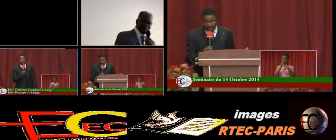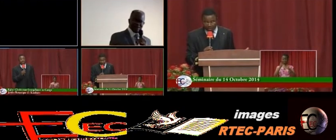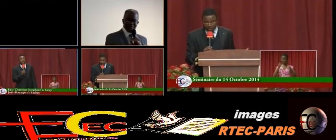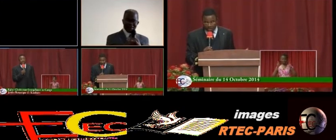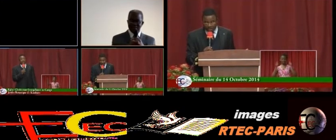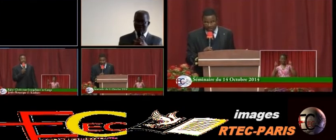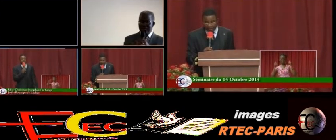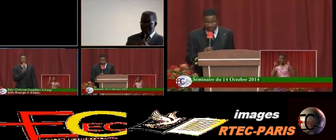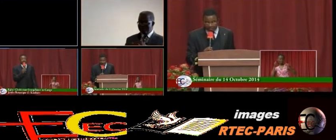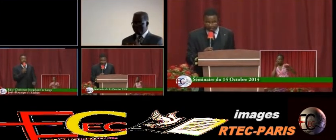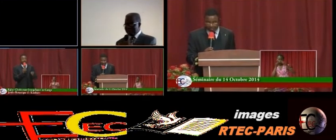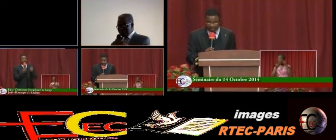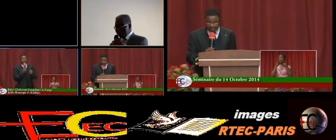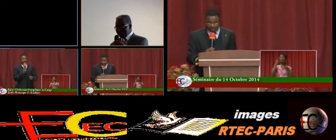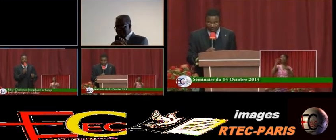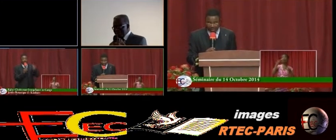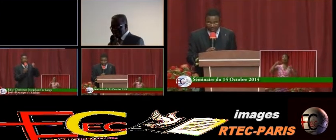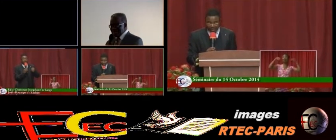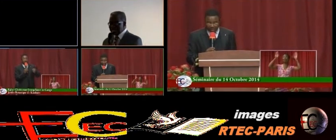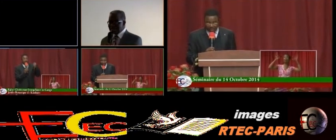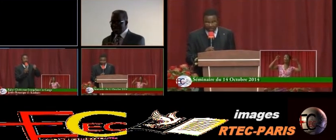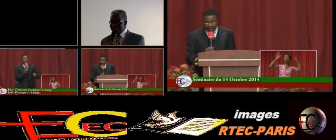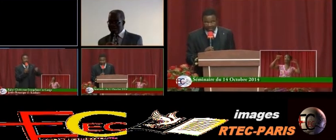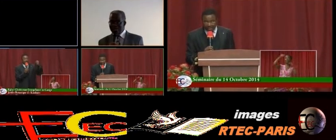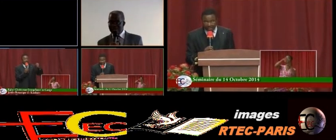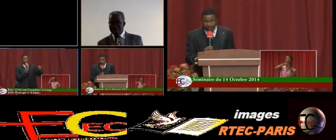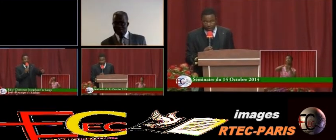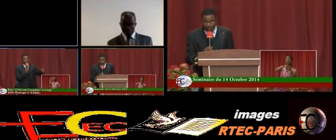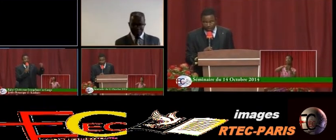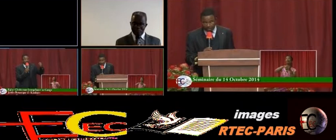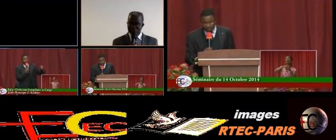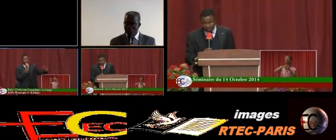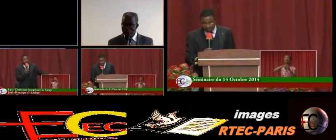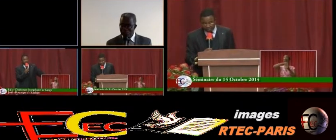Regardez les oiseaux du ciel. Ils ne sèment ni ne